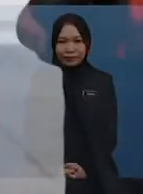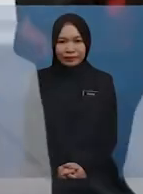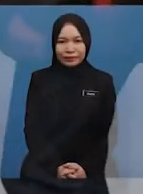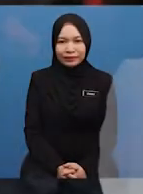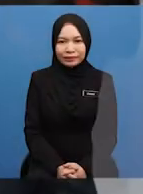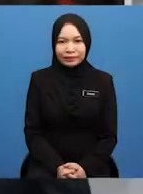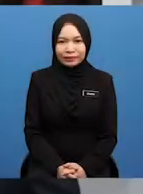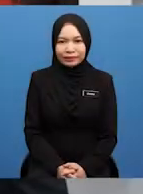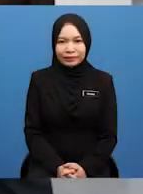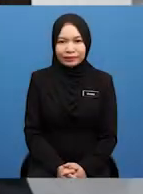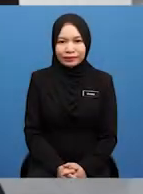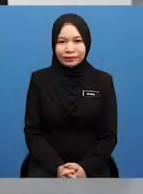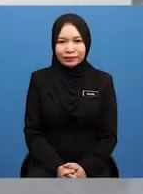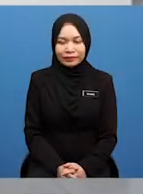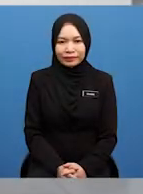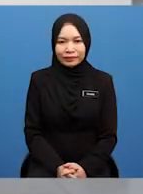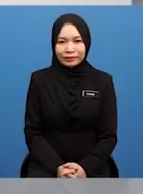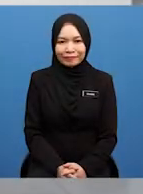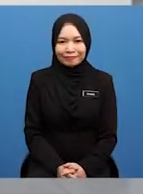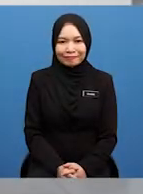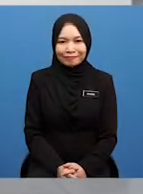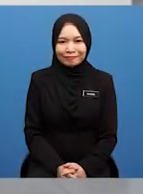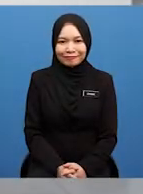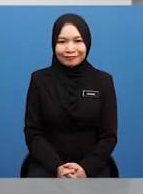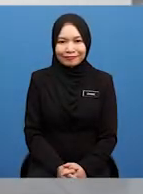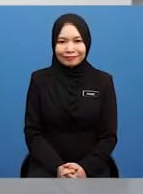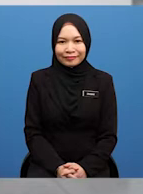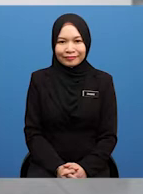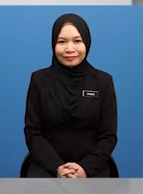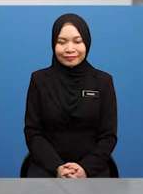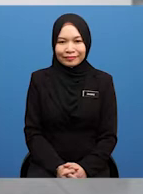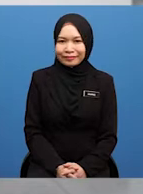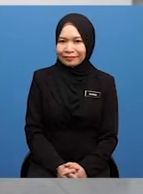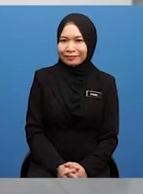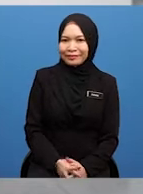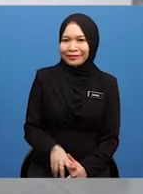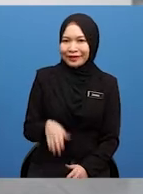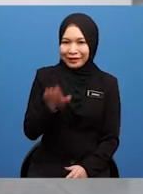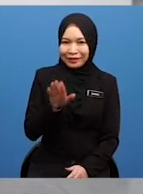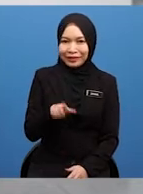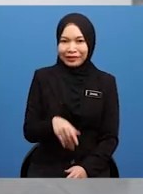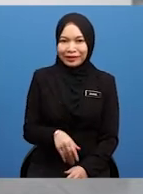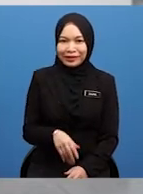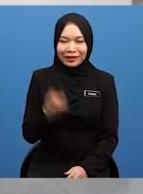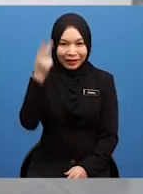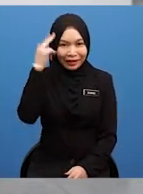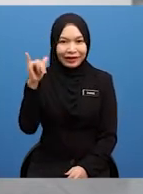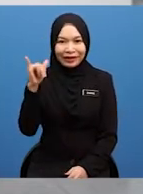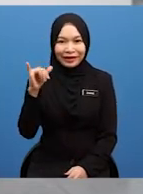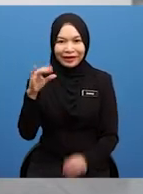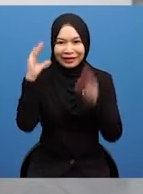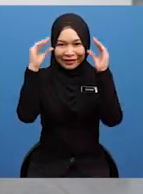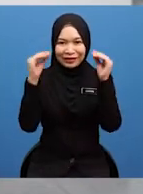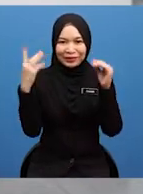mungkin bingung kasih sampai oh eh Virgo Ariel Beyonce Gordon Lau kita